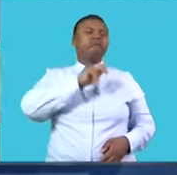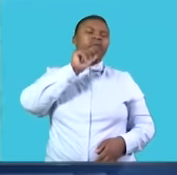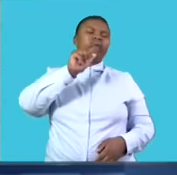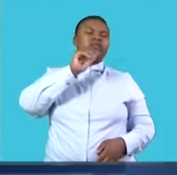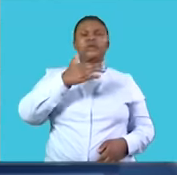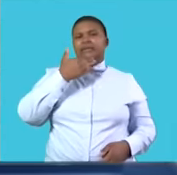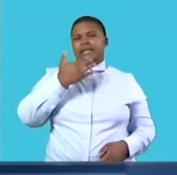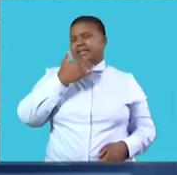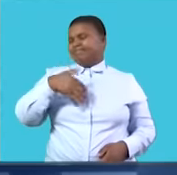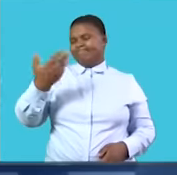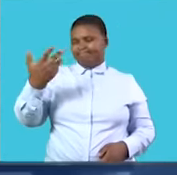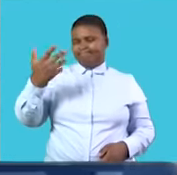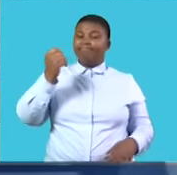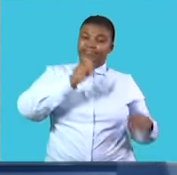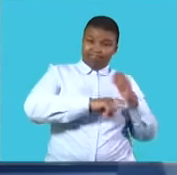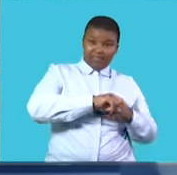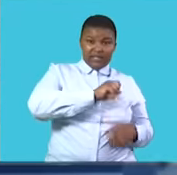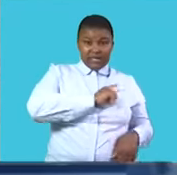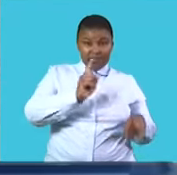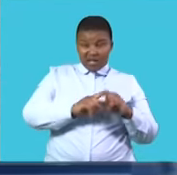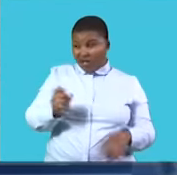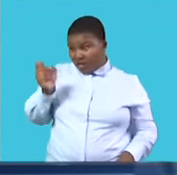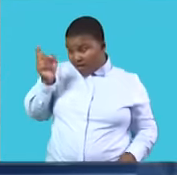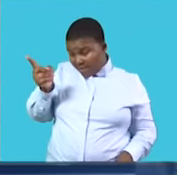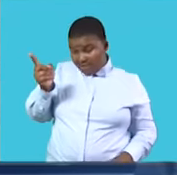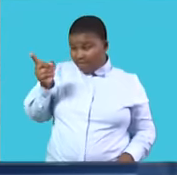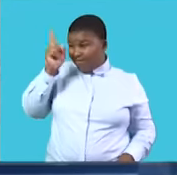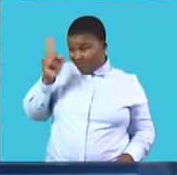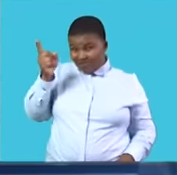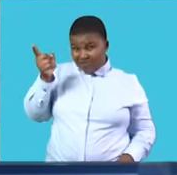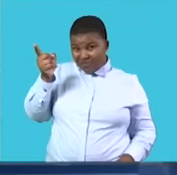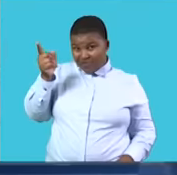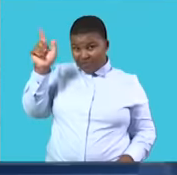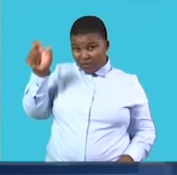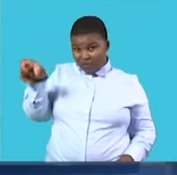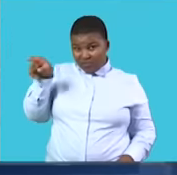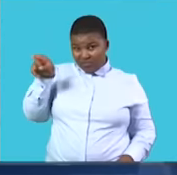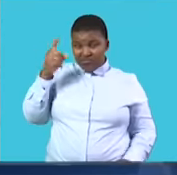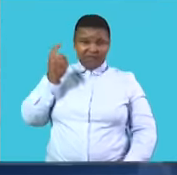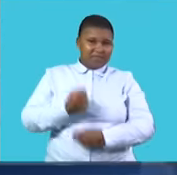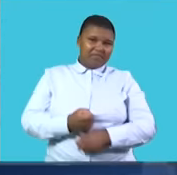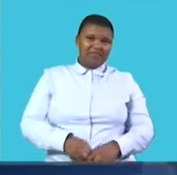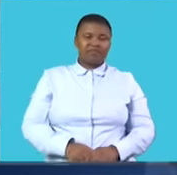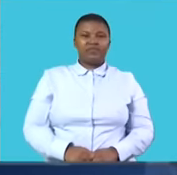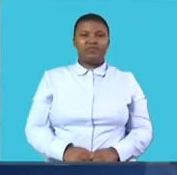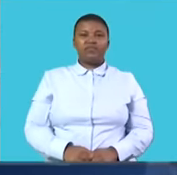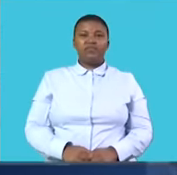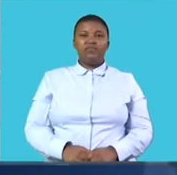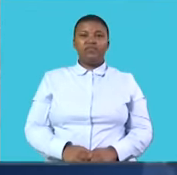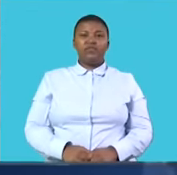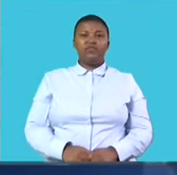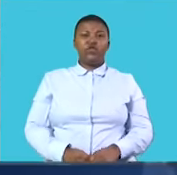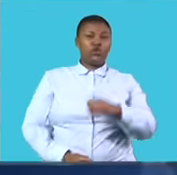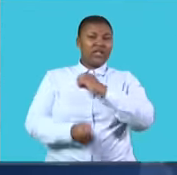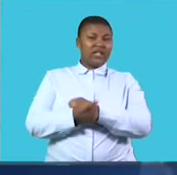are, but him specifically ngithi cha ukuthi lokho